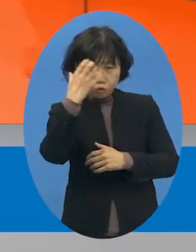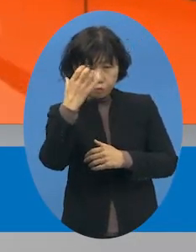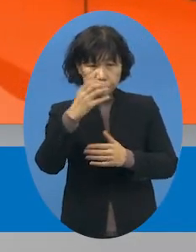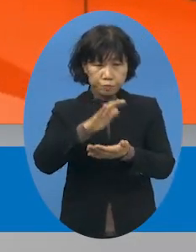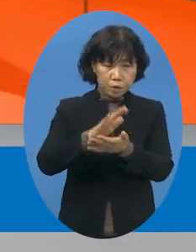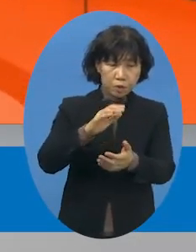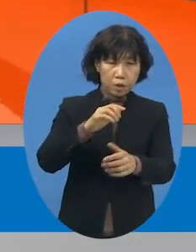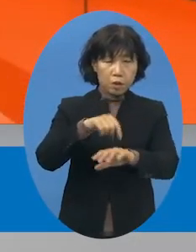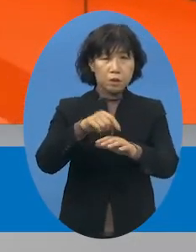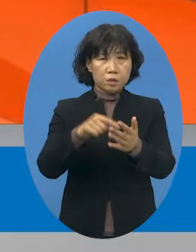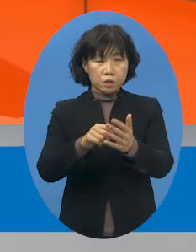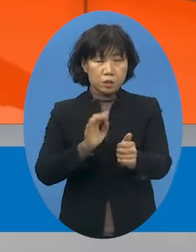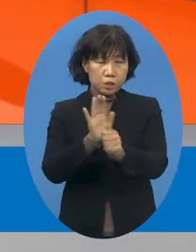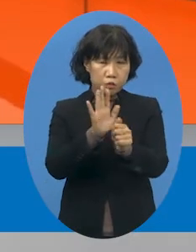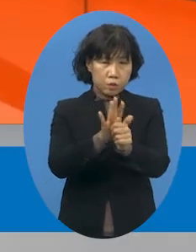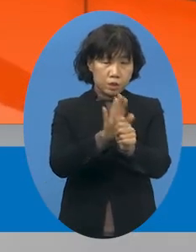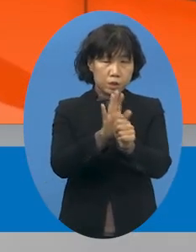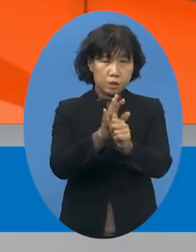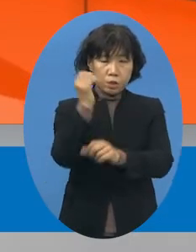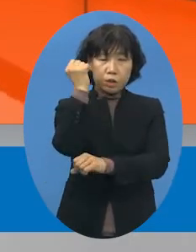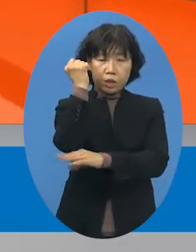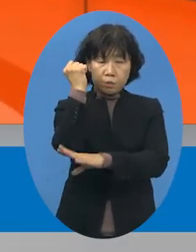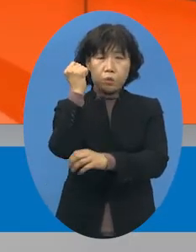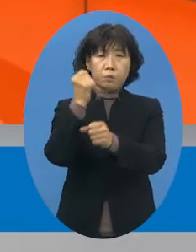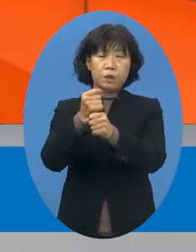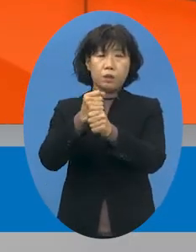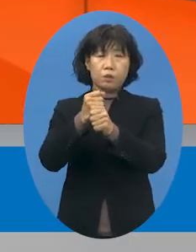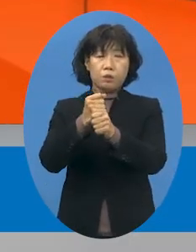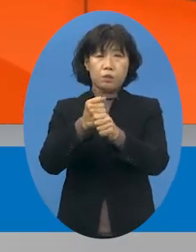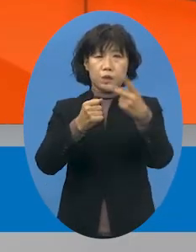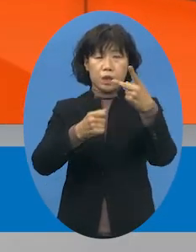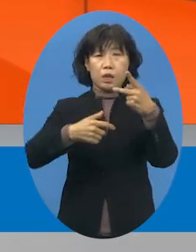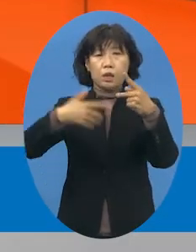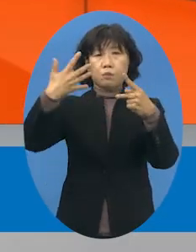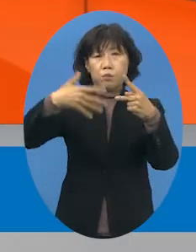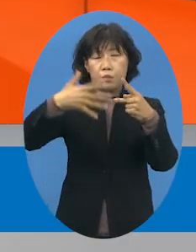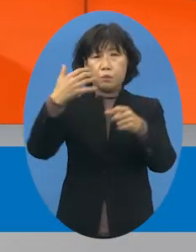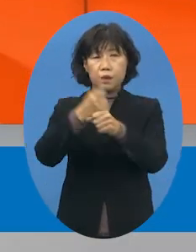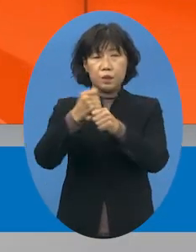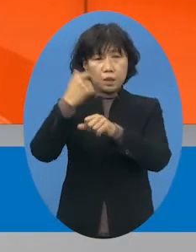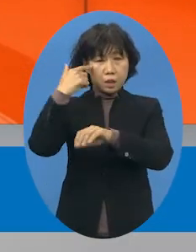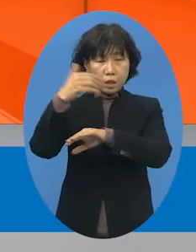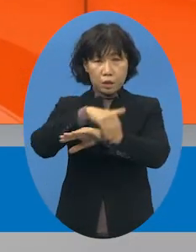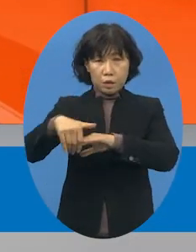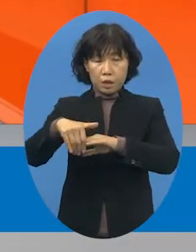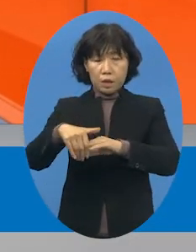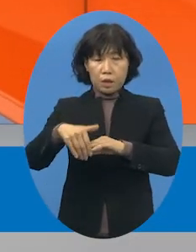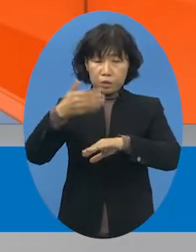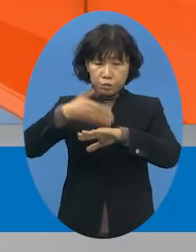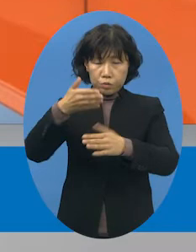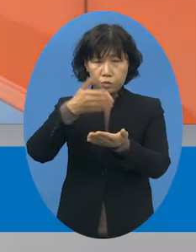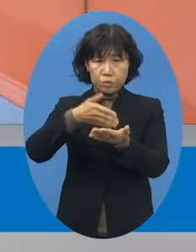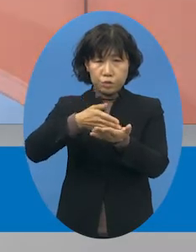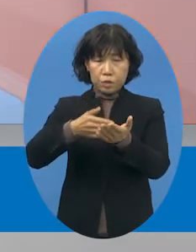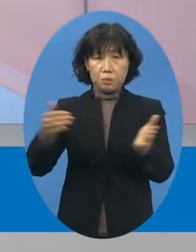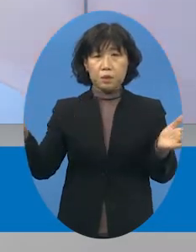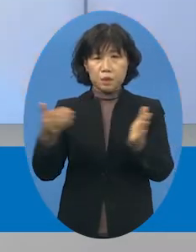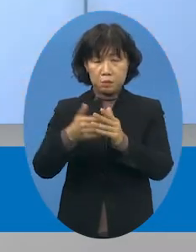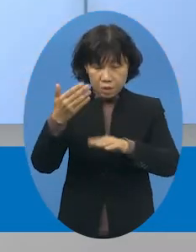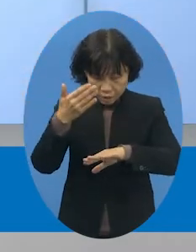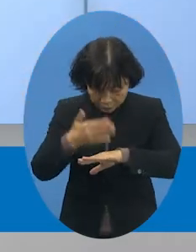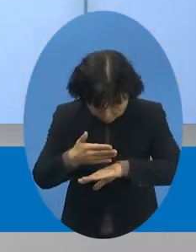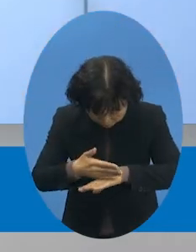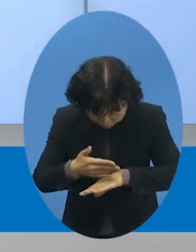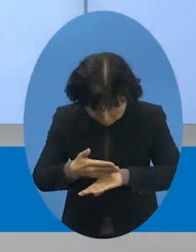적극 지원해 k 무비에 초석을 다지는 데 더욱 앞장서겠습니다 이상으로 dbs 주간 뉴스를 마칩니다 시청해주신